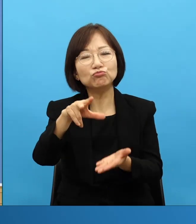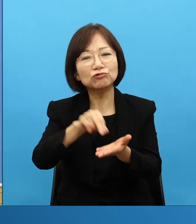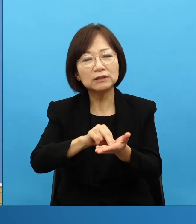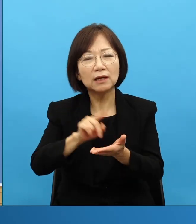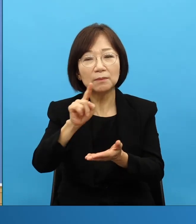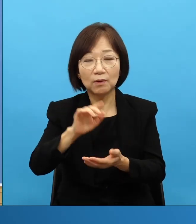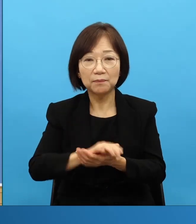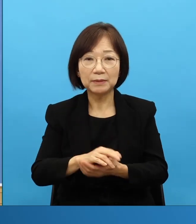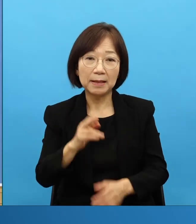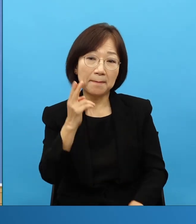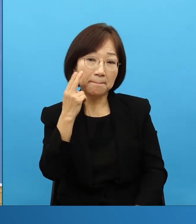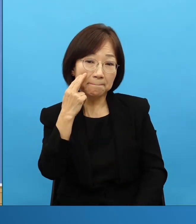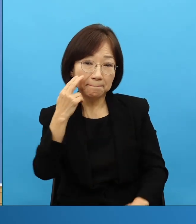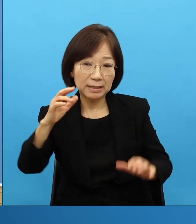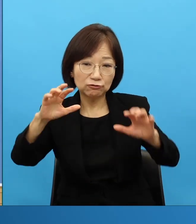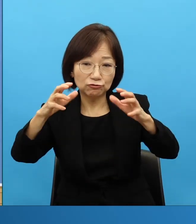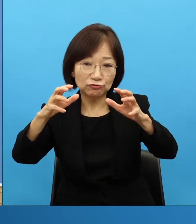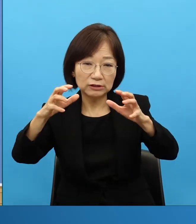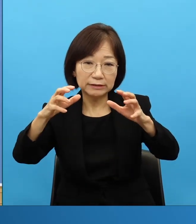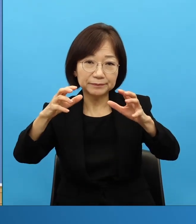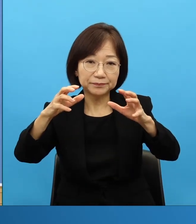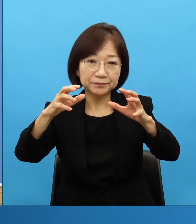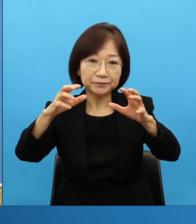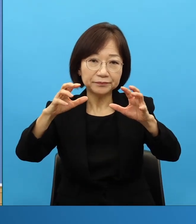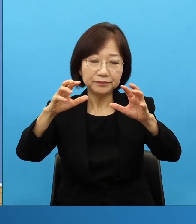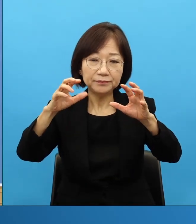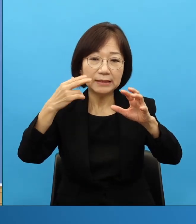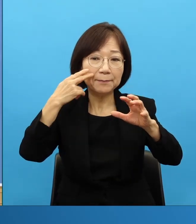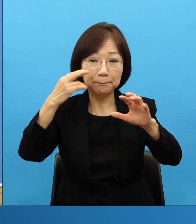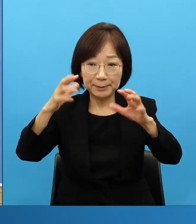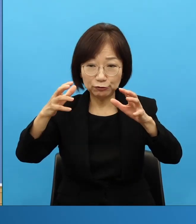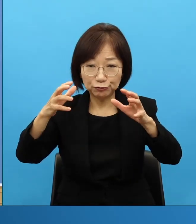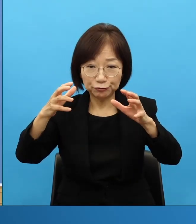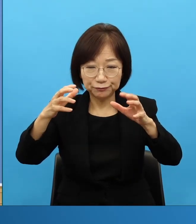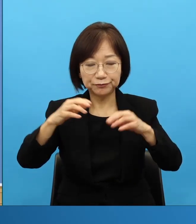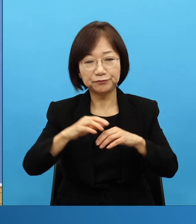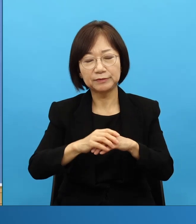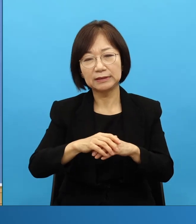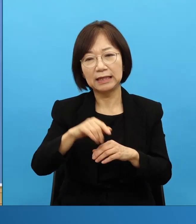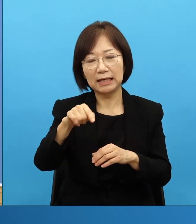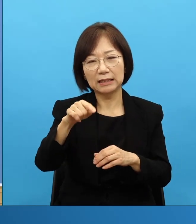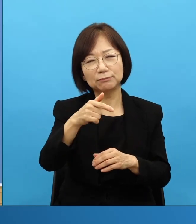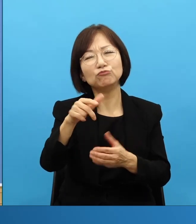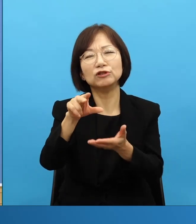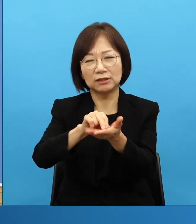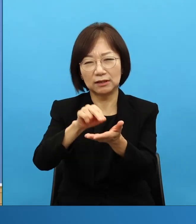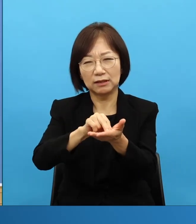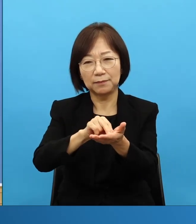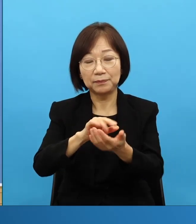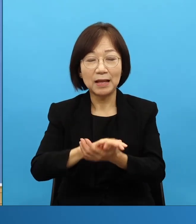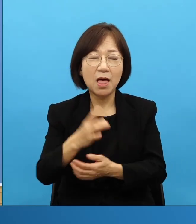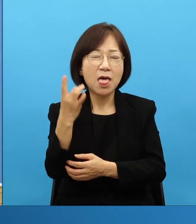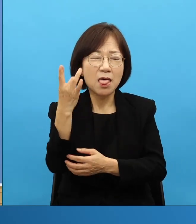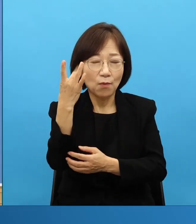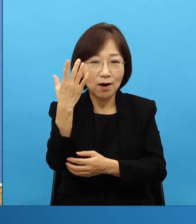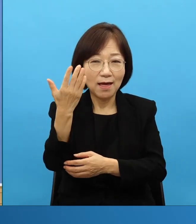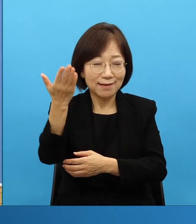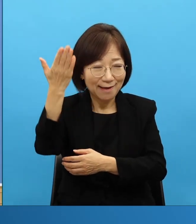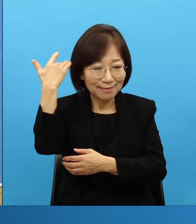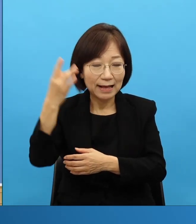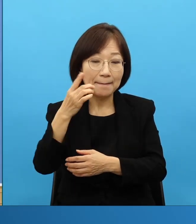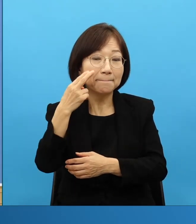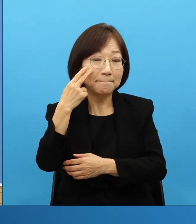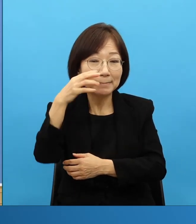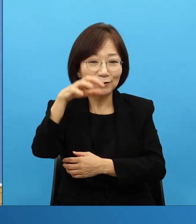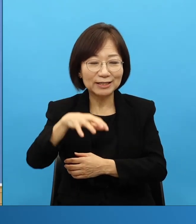trouble. Watch and see. 하필이면 처음부터 성경을 없앤 사람이 누군가니까 원래 미국에는 성경 공부를 다 해서 학교에서 그래서 못하긴 거죠. Who was